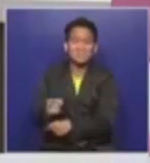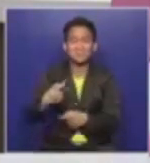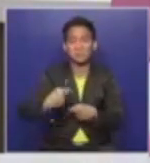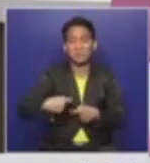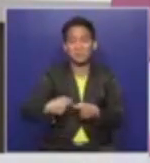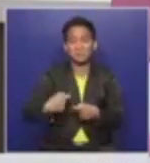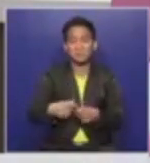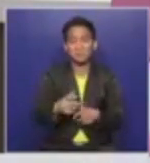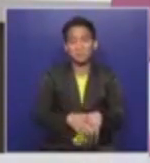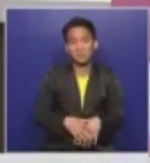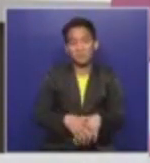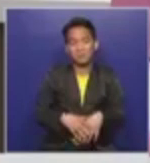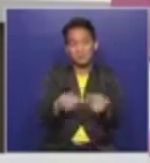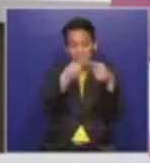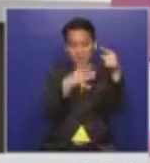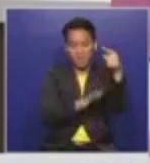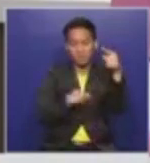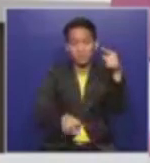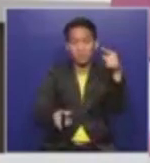ฮะซึ่งผมเรียนว่าถ้าท่านไอ้ฟายดูแล้วเนี่ยจะมีข้อระเบียบที่กำหนดค่อนข้างที่จะพิจิตรหรือว่าจะดึงไปทำให้ลำบากนะครับในแง่ของข้อกฎหมายเช่นข้อ5.2